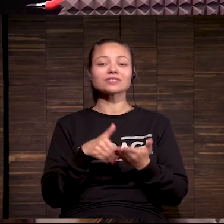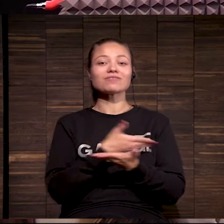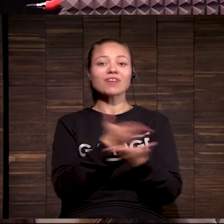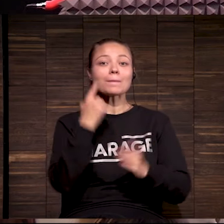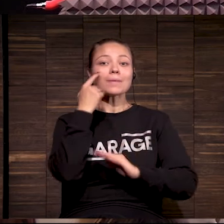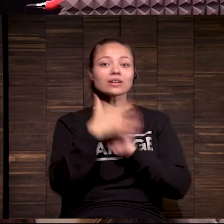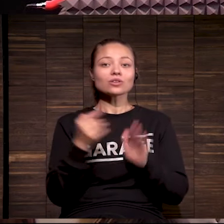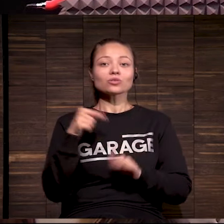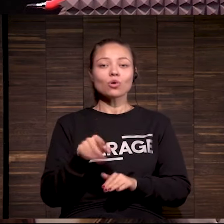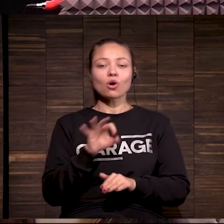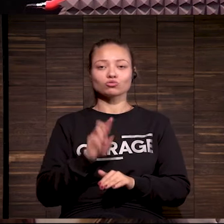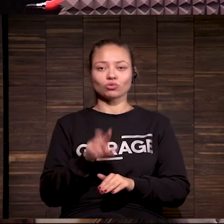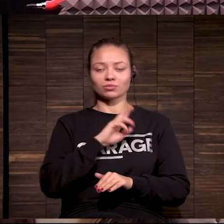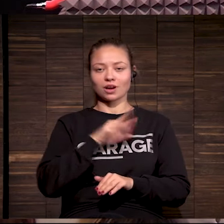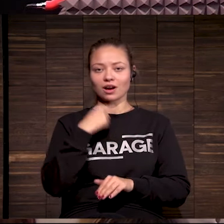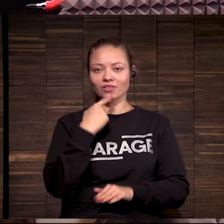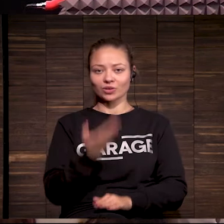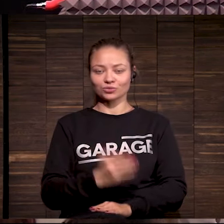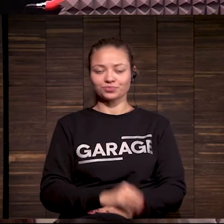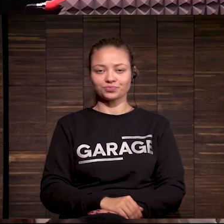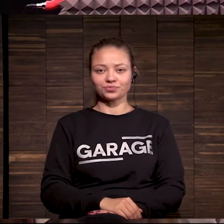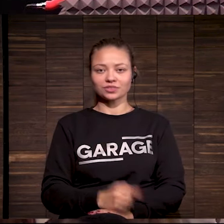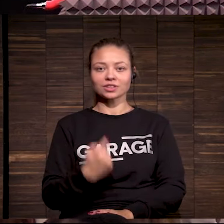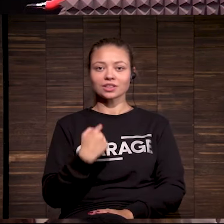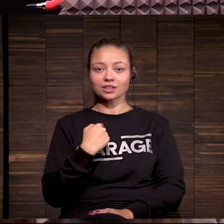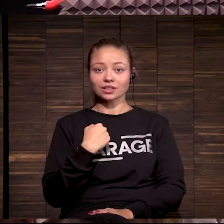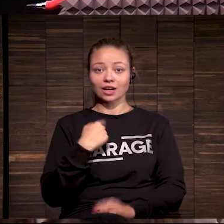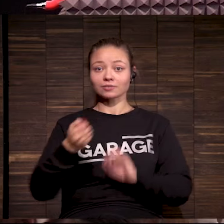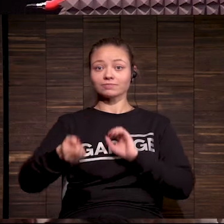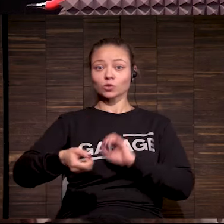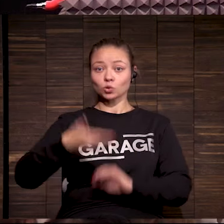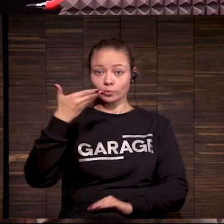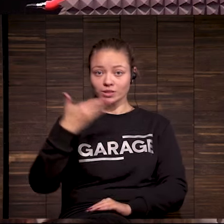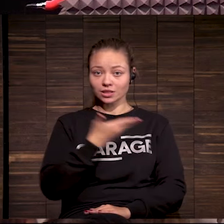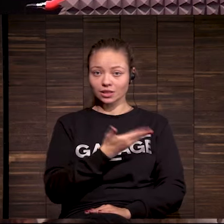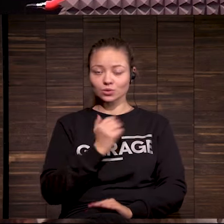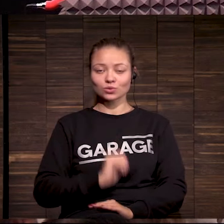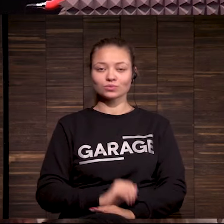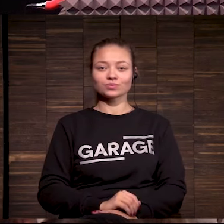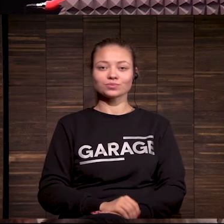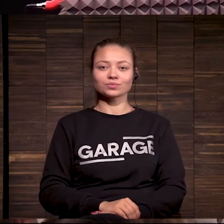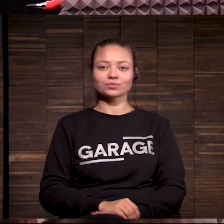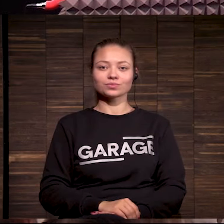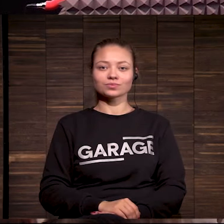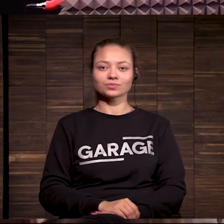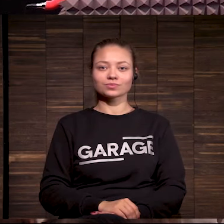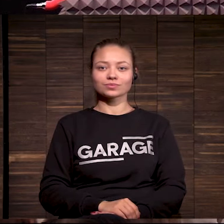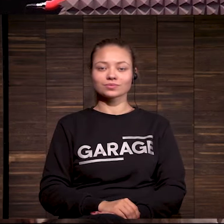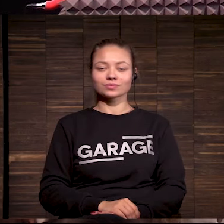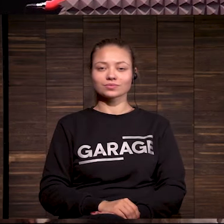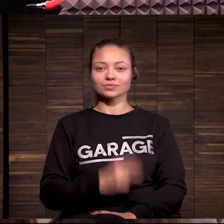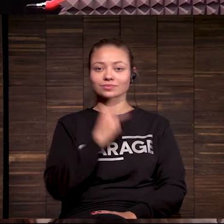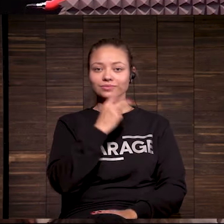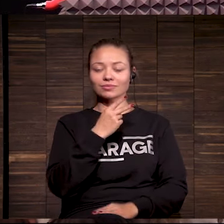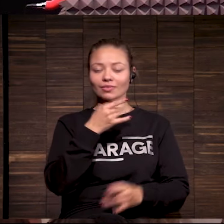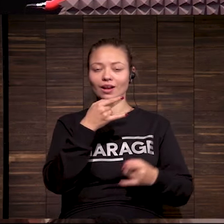говорю я включу презентация выведу ее на экран